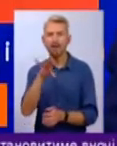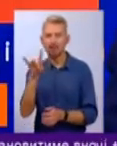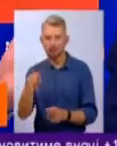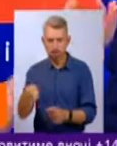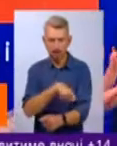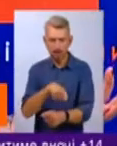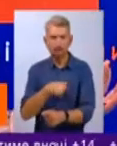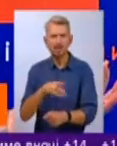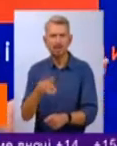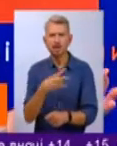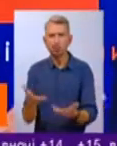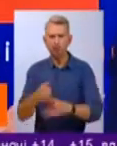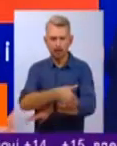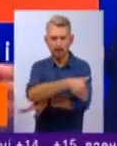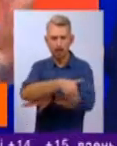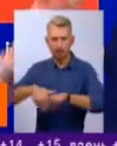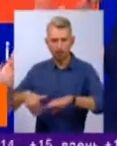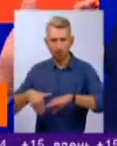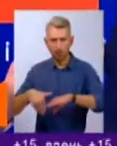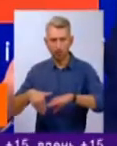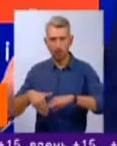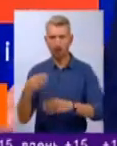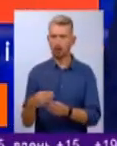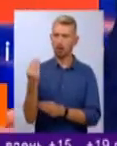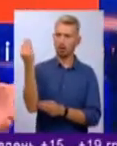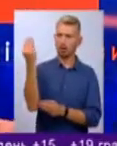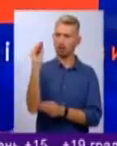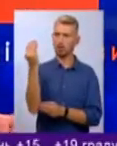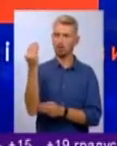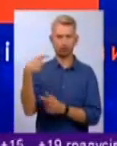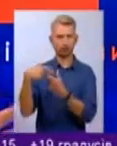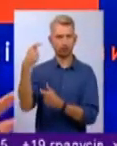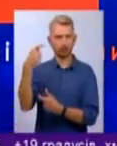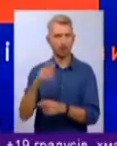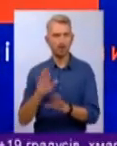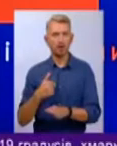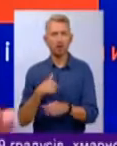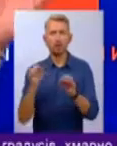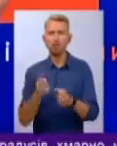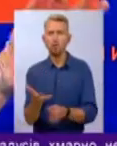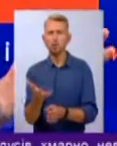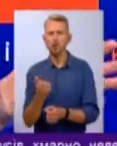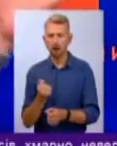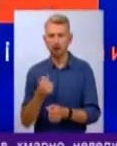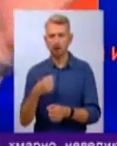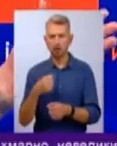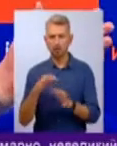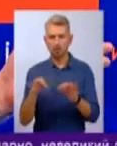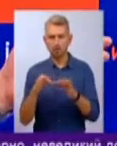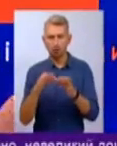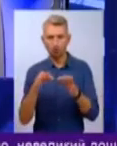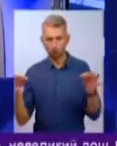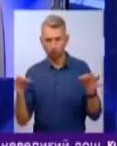потрібно брати лінійку сантиметрову і демонструвати дітям. Я можу взяти той же самий мотузок